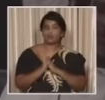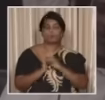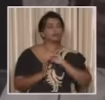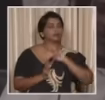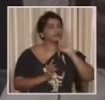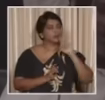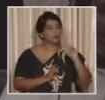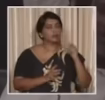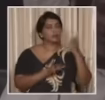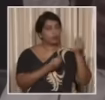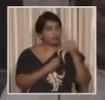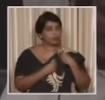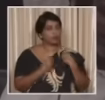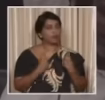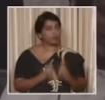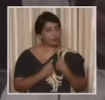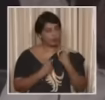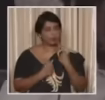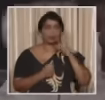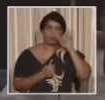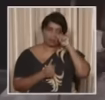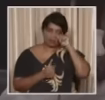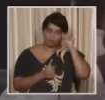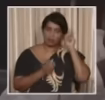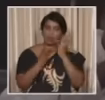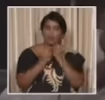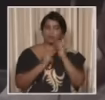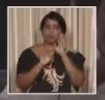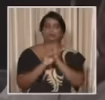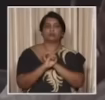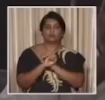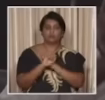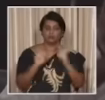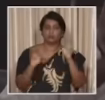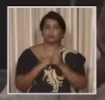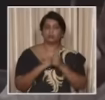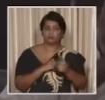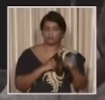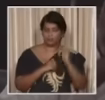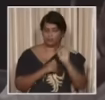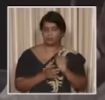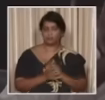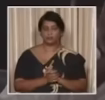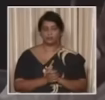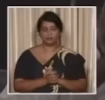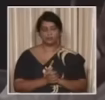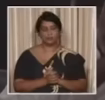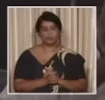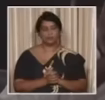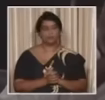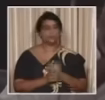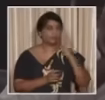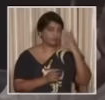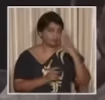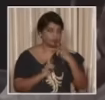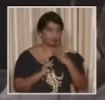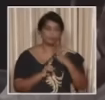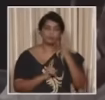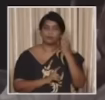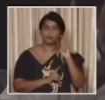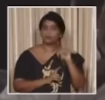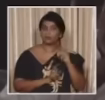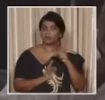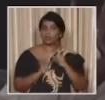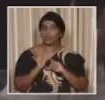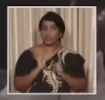තිනෝ. ඒක ලැබුණාම අර ලකුණු ප්‍රදර්ශනය කිරීම සඳහා අවශ්‍ය පියවර ගන්නවා. තුන 2021